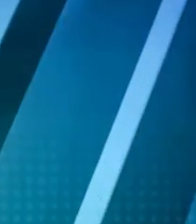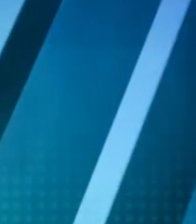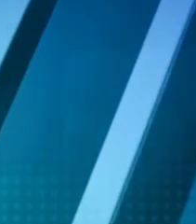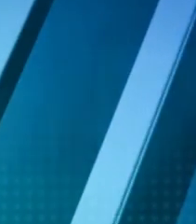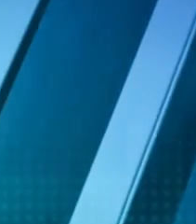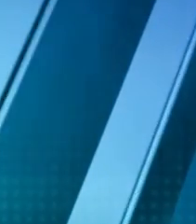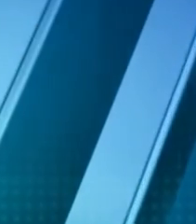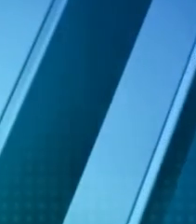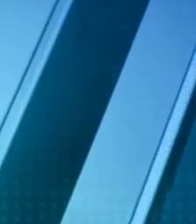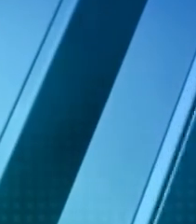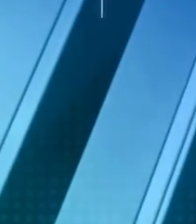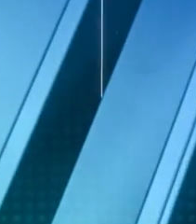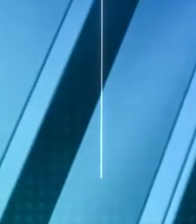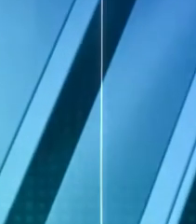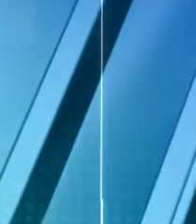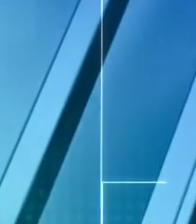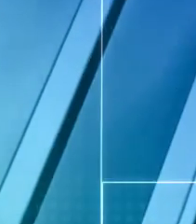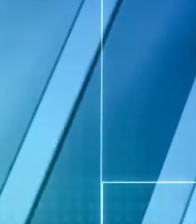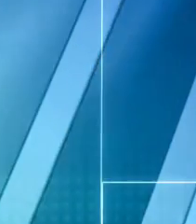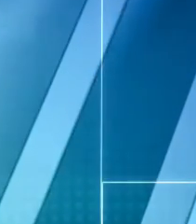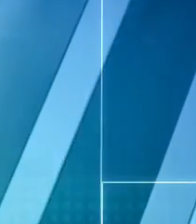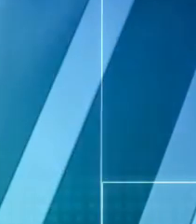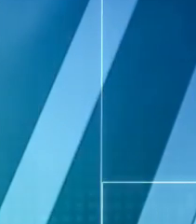МУЗЫКАЛЬНАЯ ЗАСТАВКА